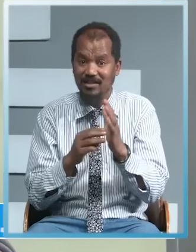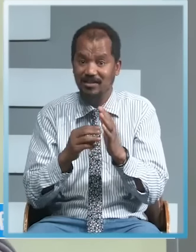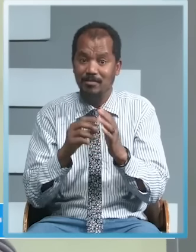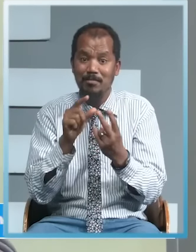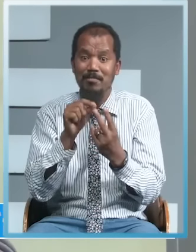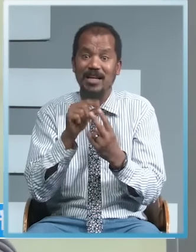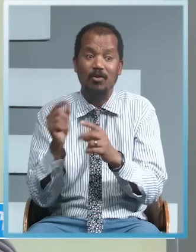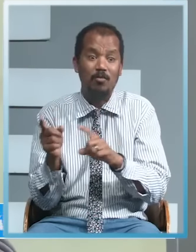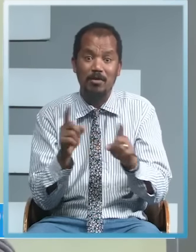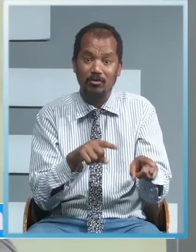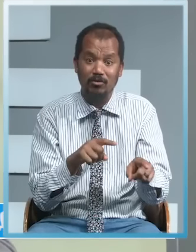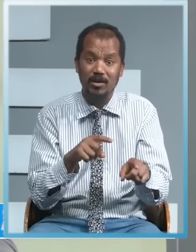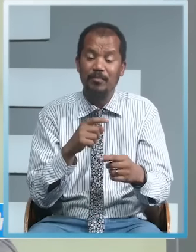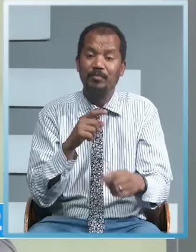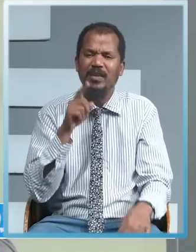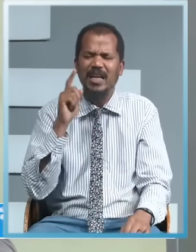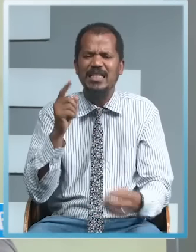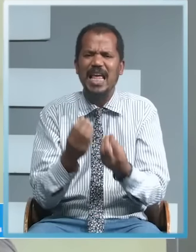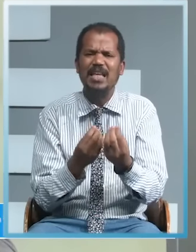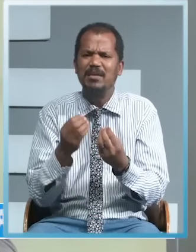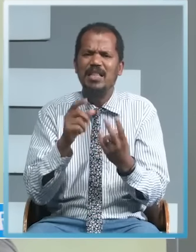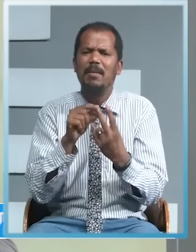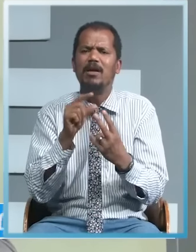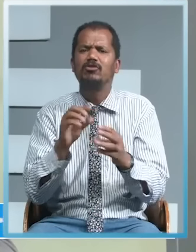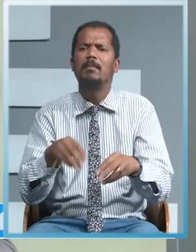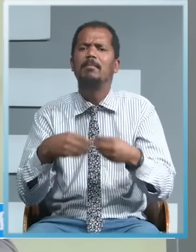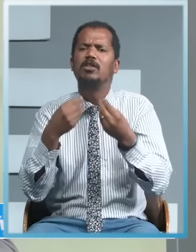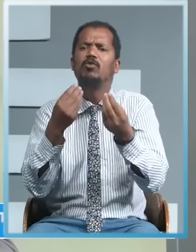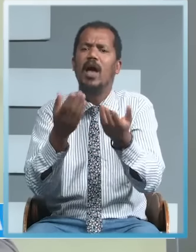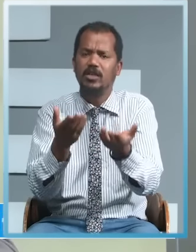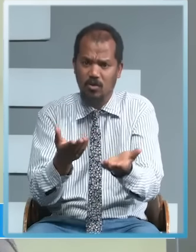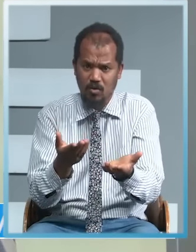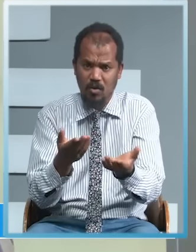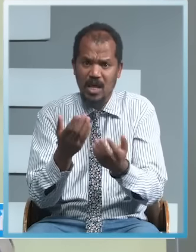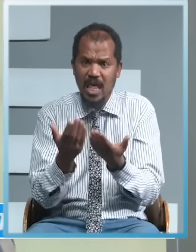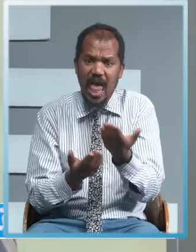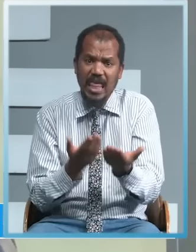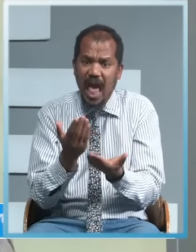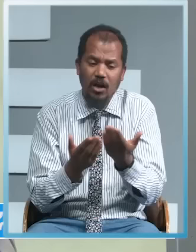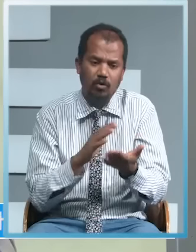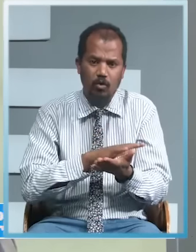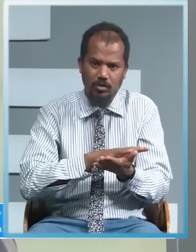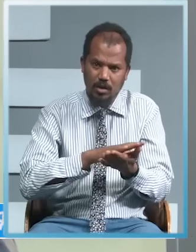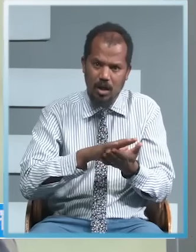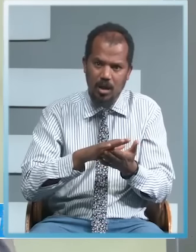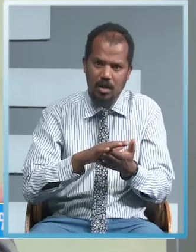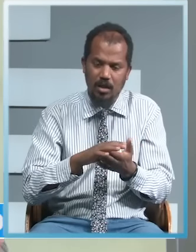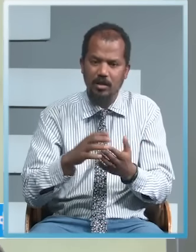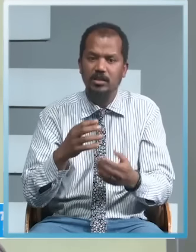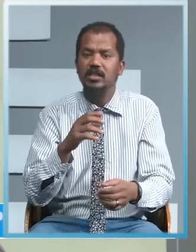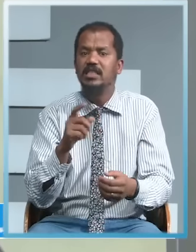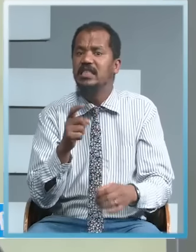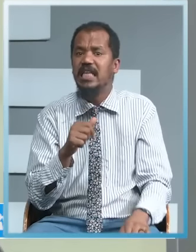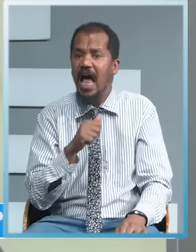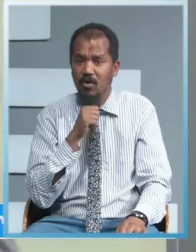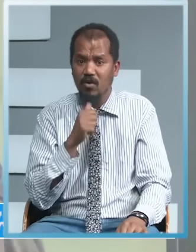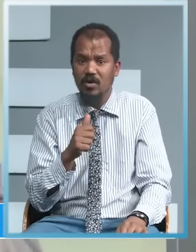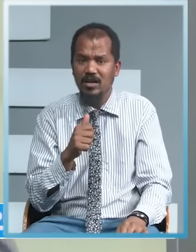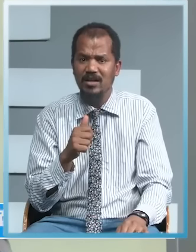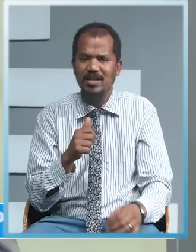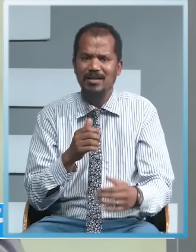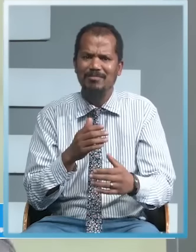የሚመጡት የነዚህ የግብይት አማራጮች በሚሰጧቸው የአገልግሎት ጥራት ኢፊሸንሲ ምናምን ሳይሆን